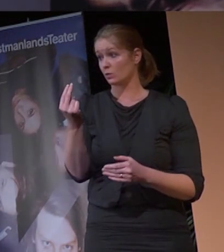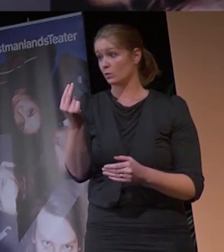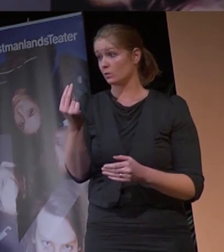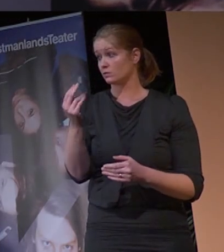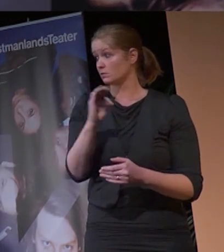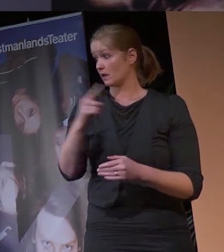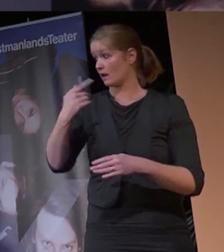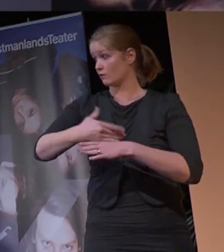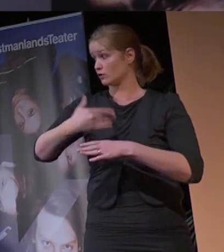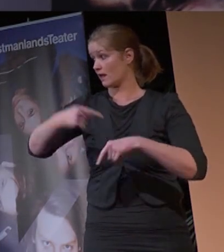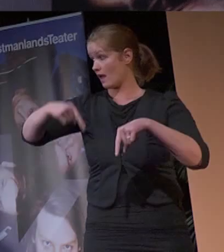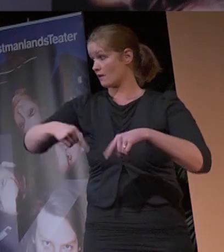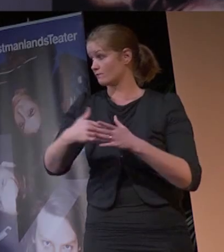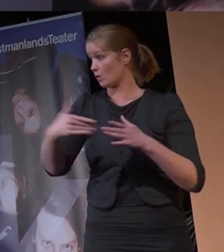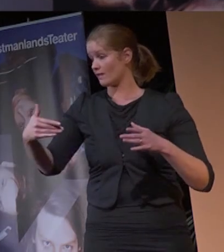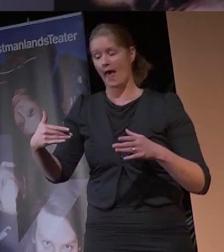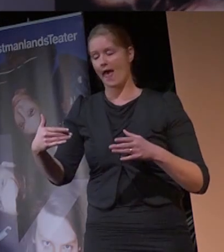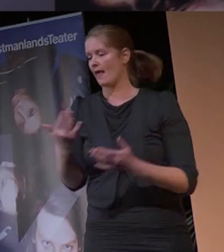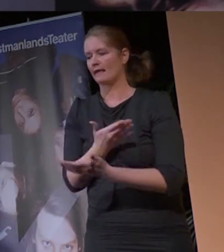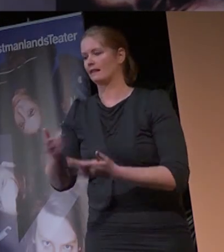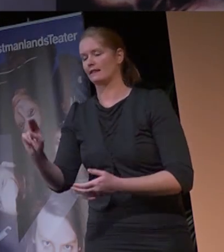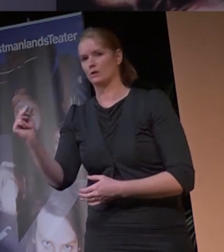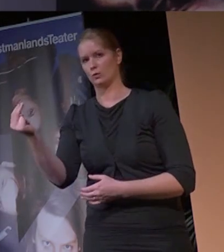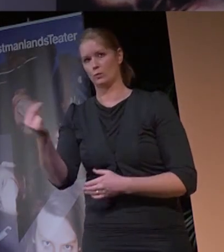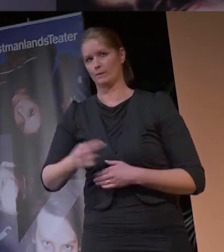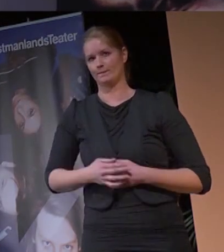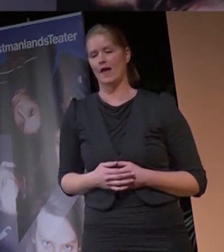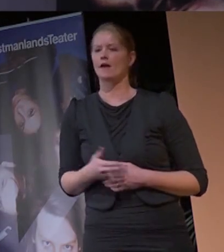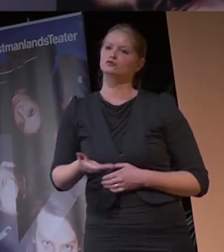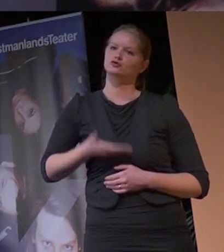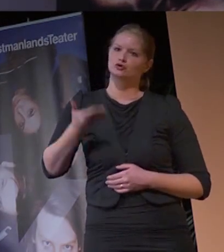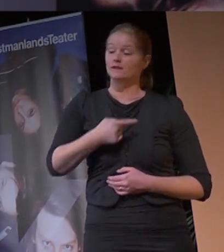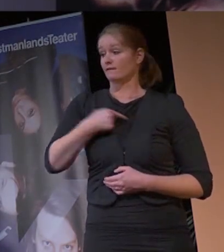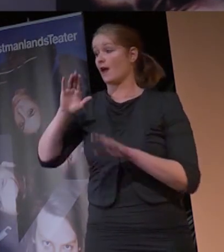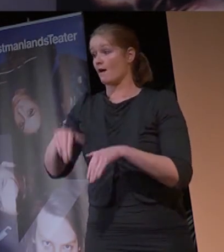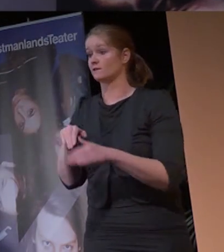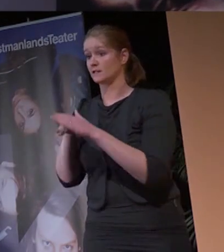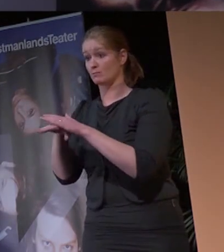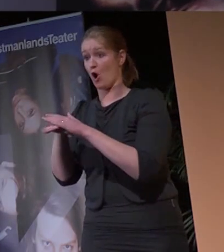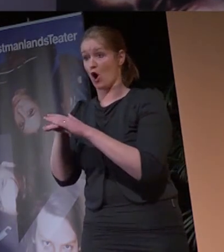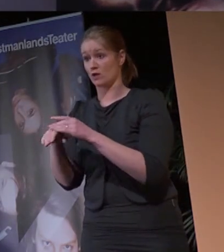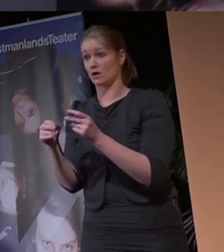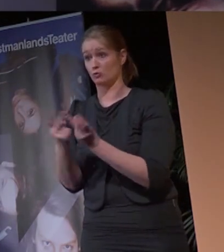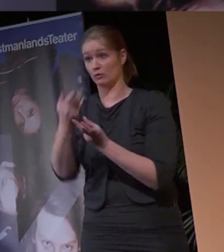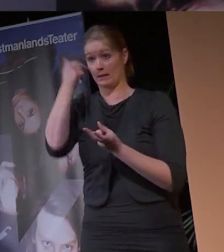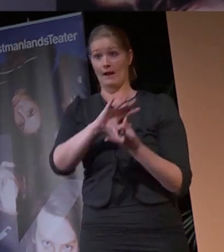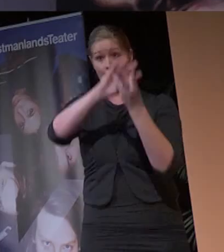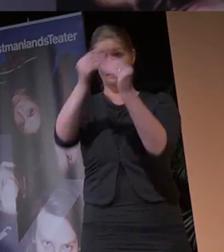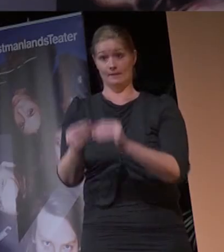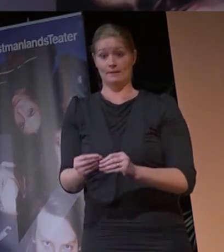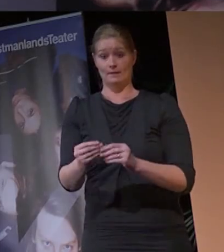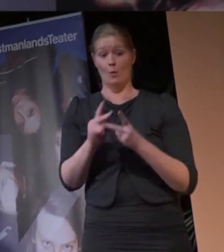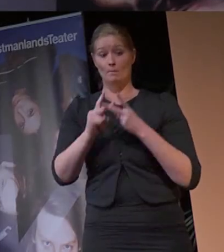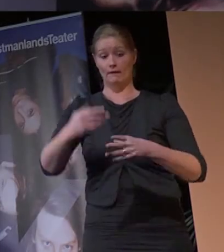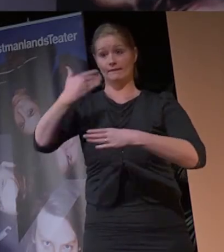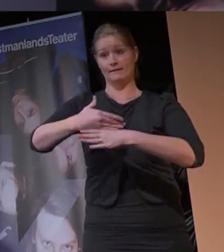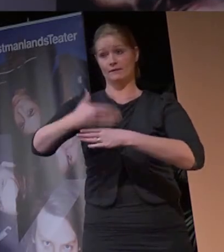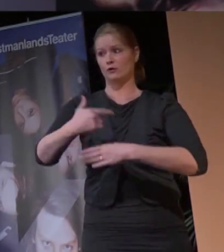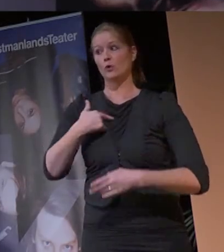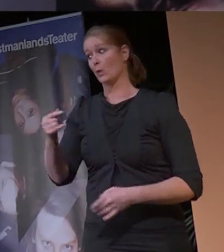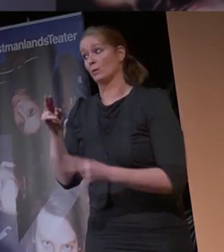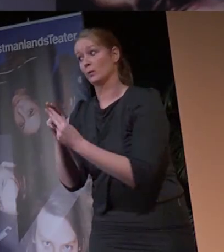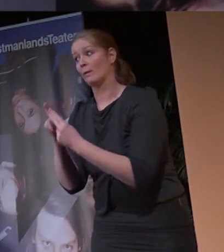här från teatern. Aha, vad synd. Ja. Ni har sparat den så det kan sättas upp igen. Då, jag hör av